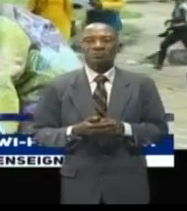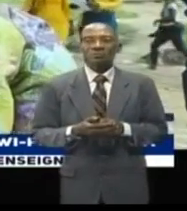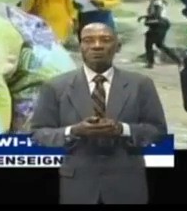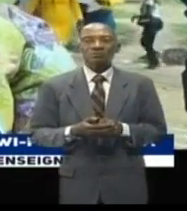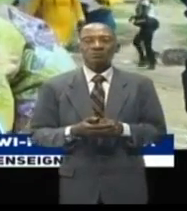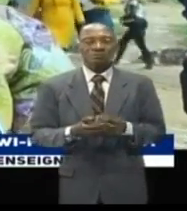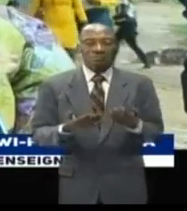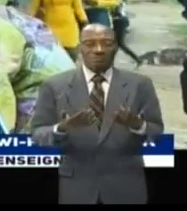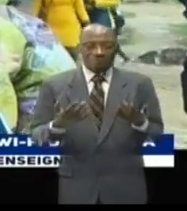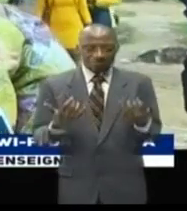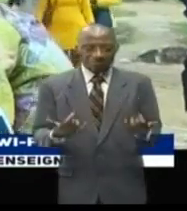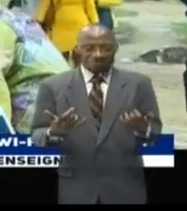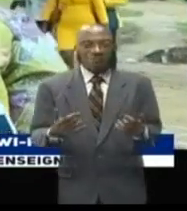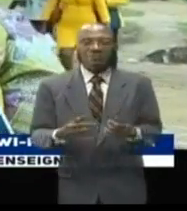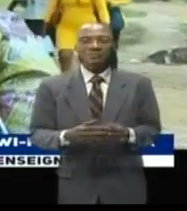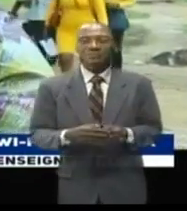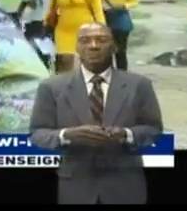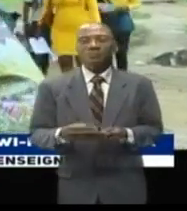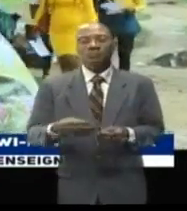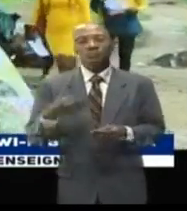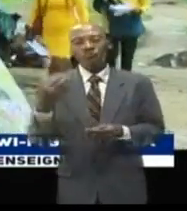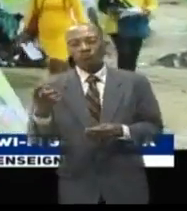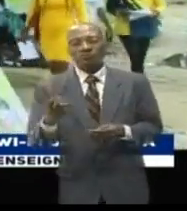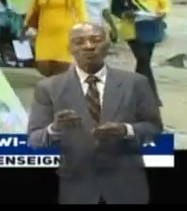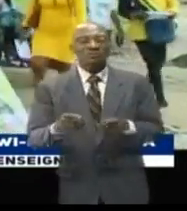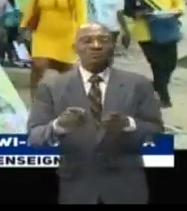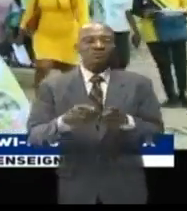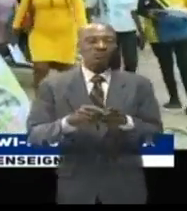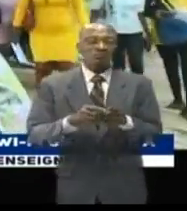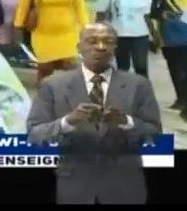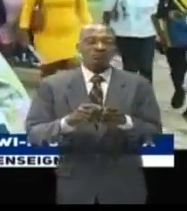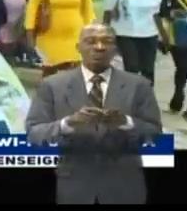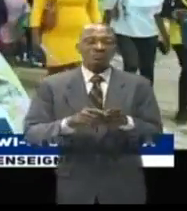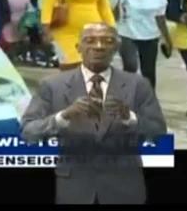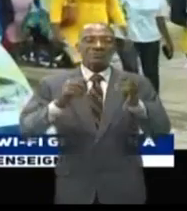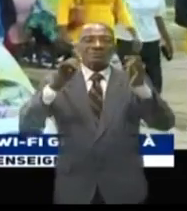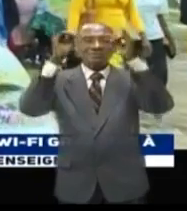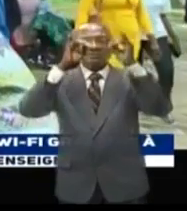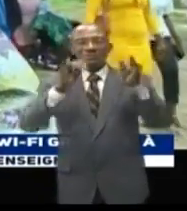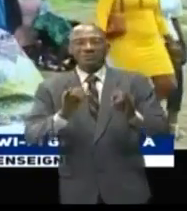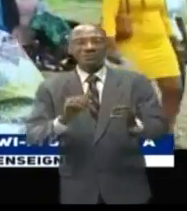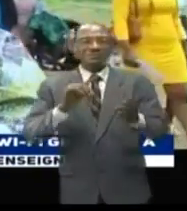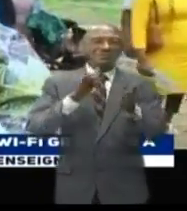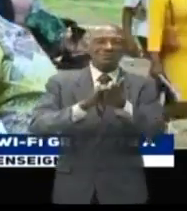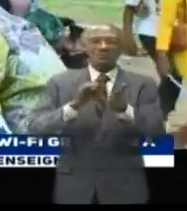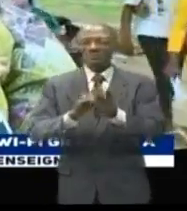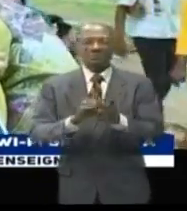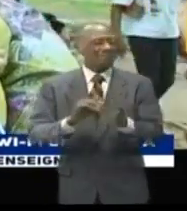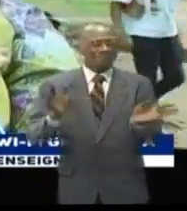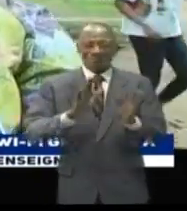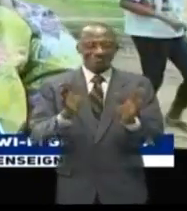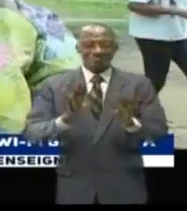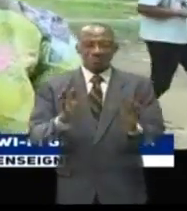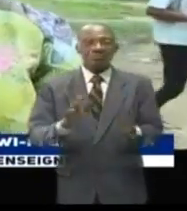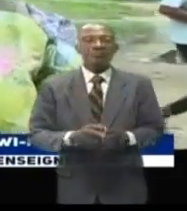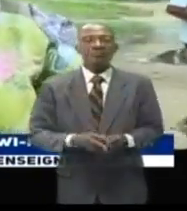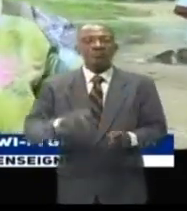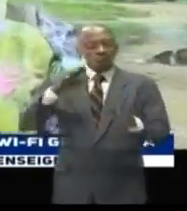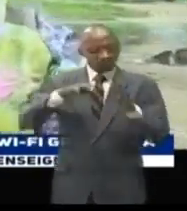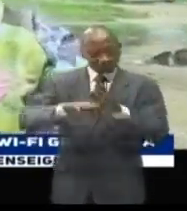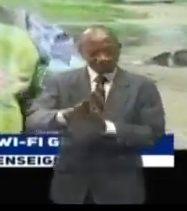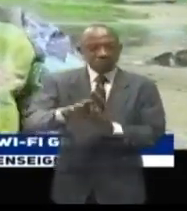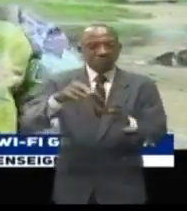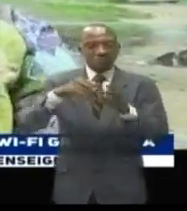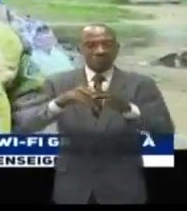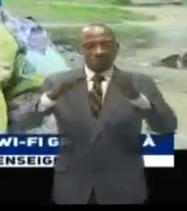on a préféré les inviter à aller sur la Bibliothèque nationale numérique pour télécharger